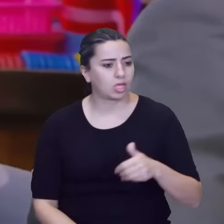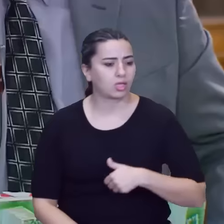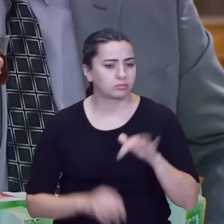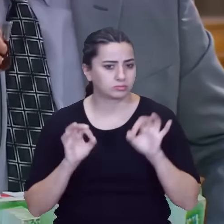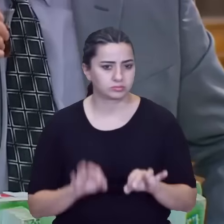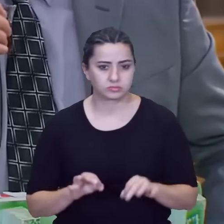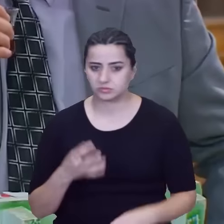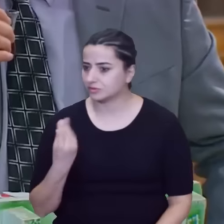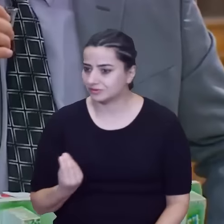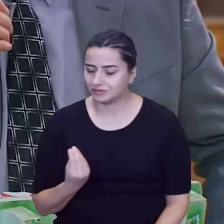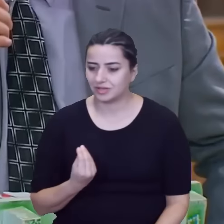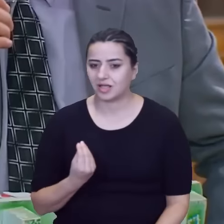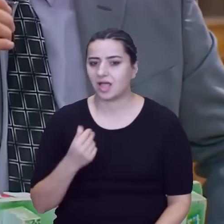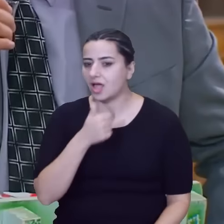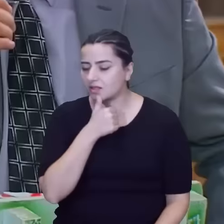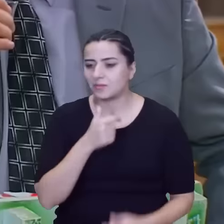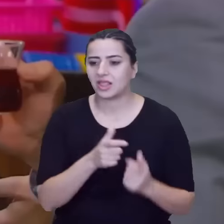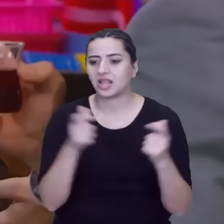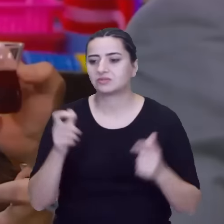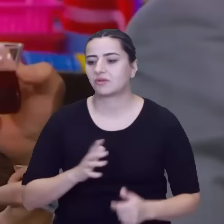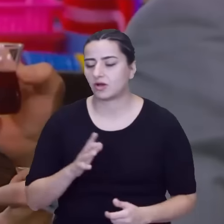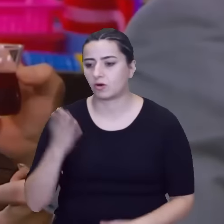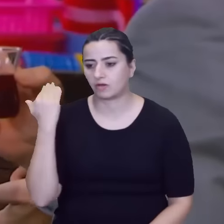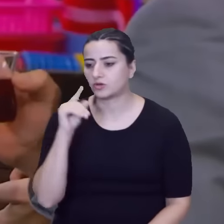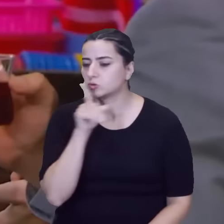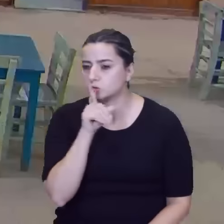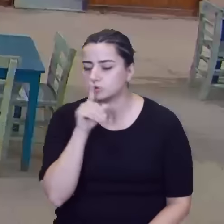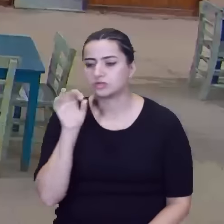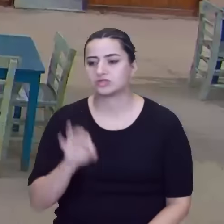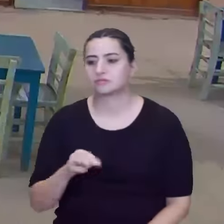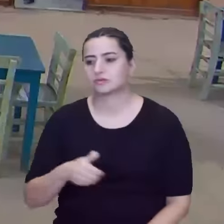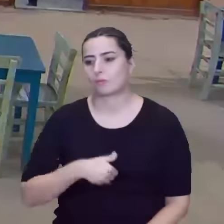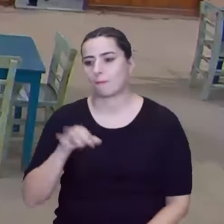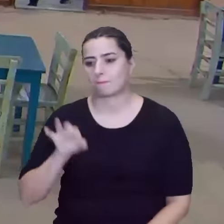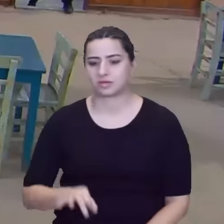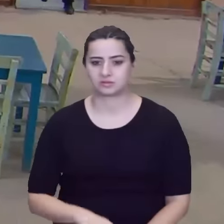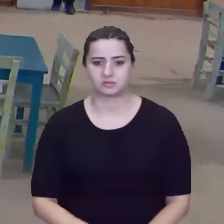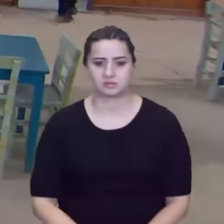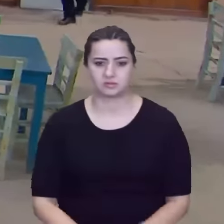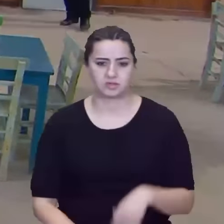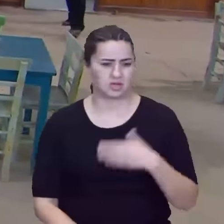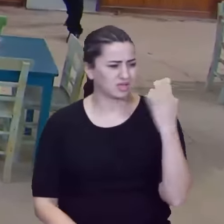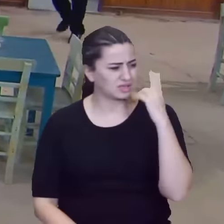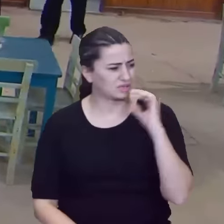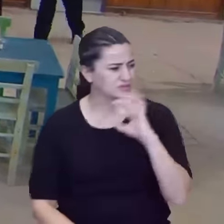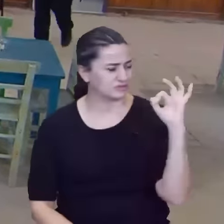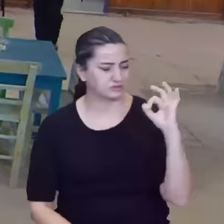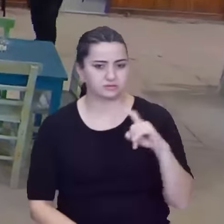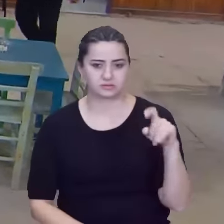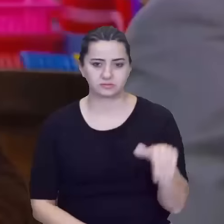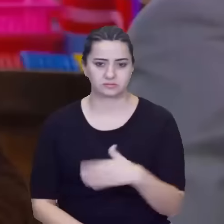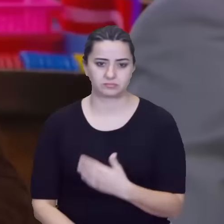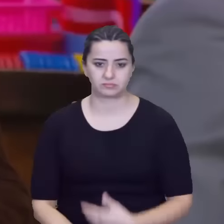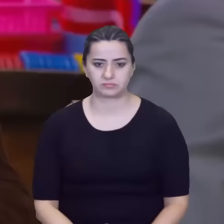kendi. Ne güzel işte abi. Demek ki adamda gelişme var. Önceden susuyordu, şimdi gülmeye de başlamış. Hayret bir şey ya. Böyle terbiyesizlik mi olur? Kahveden çıkan